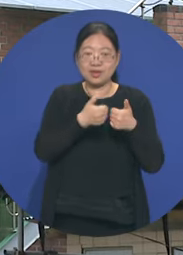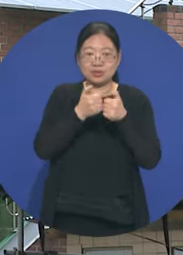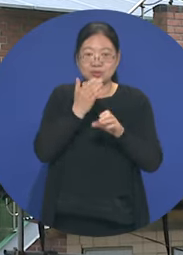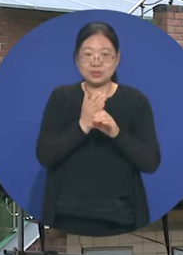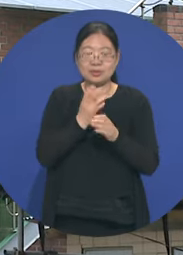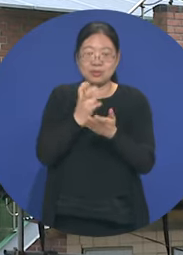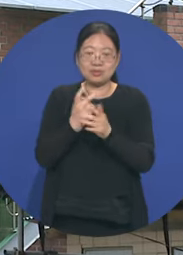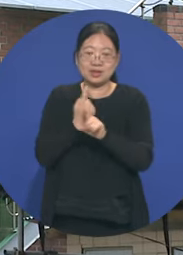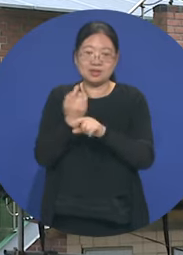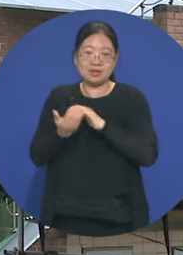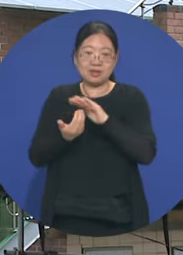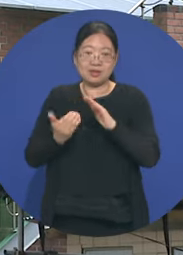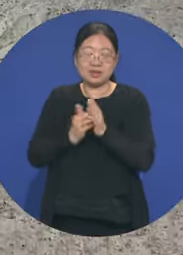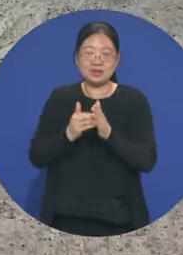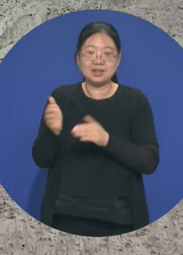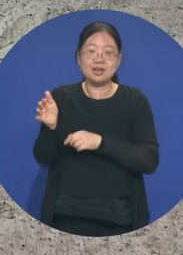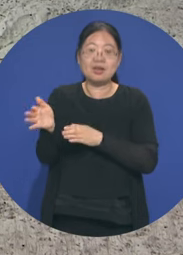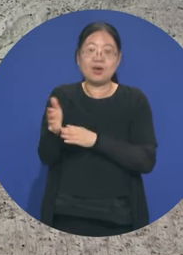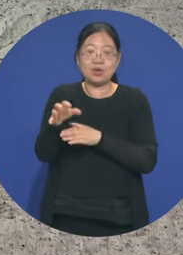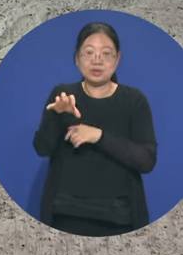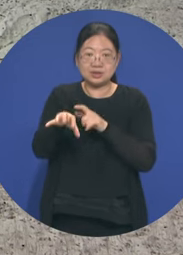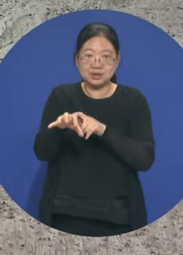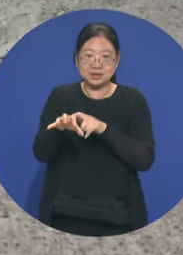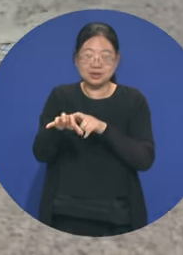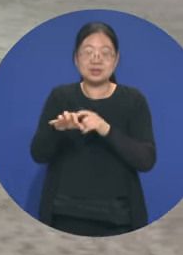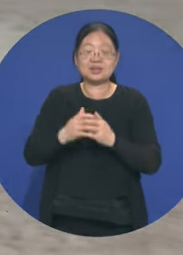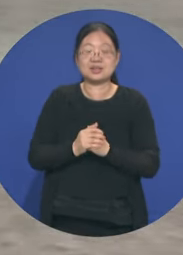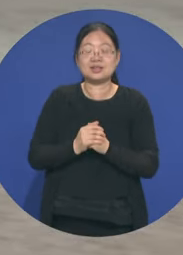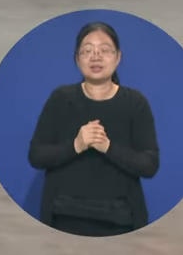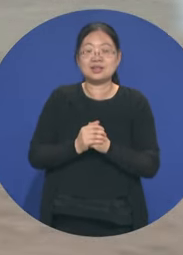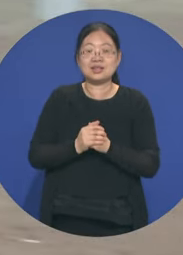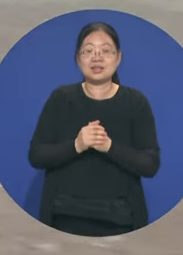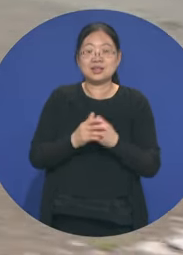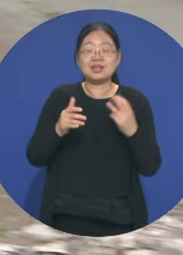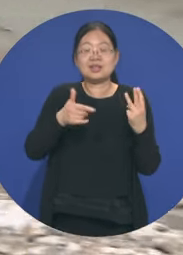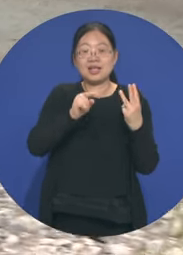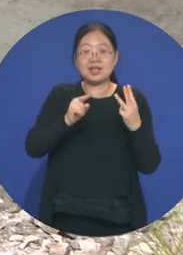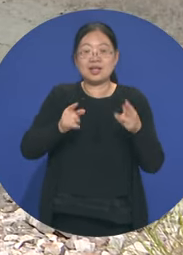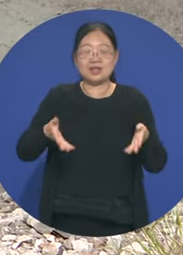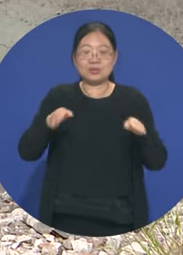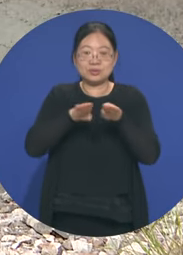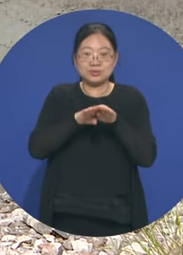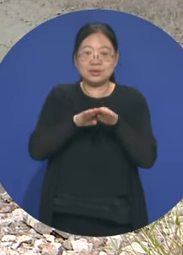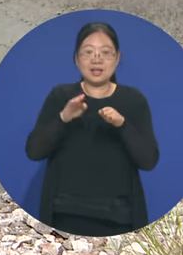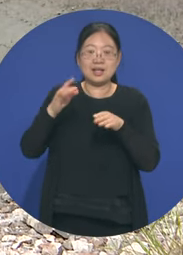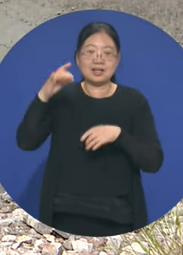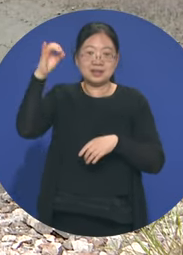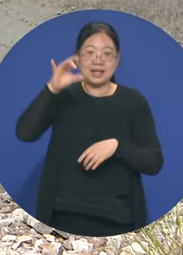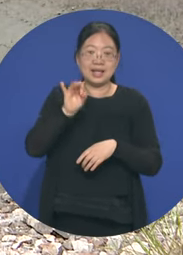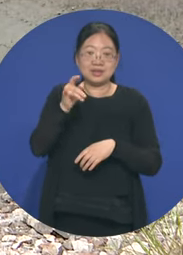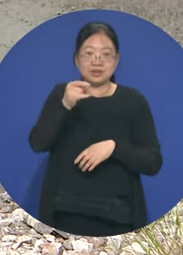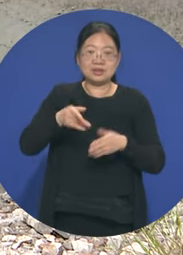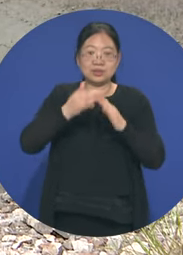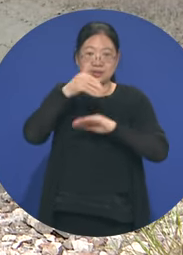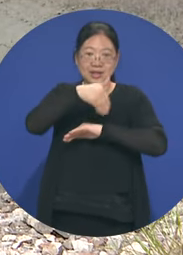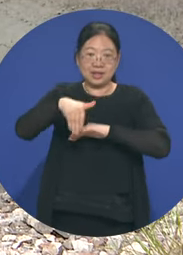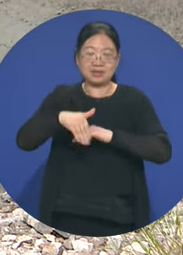법령 개정 전까지 어촌 유딜 사업으로 추진하는 세계 건축물에 태양광 설을 설 입니다